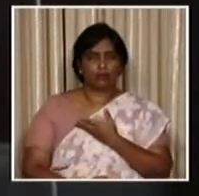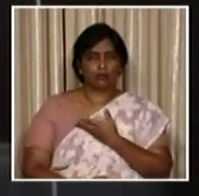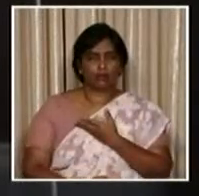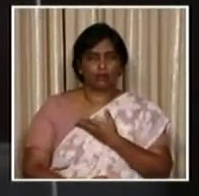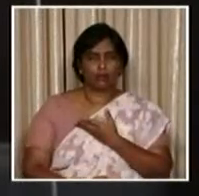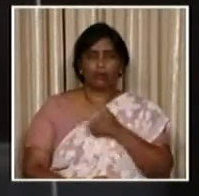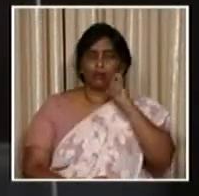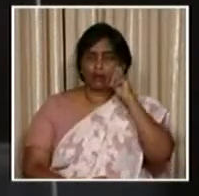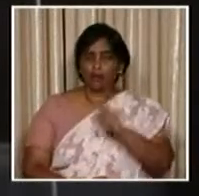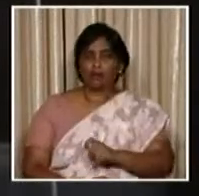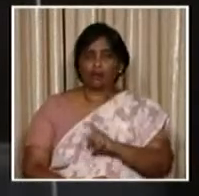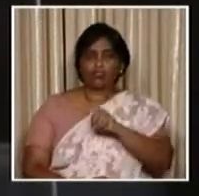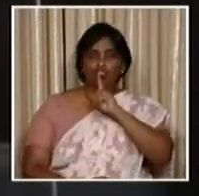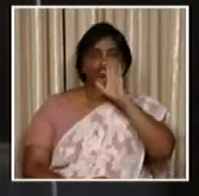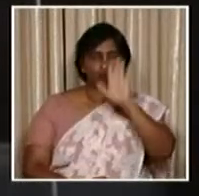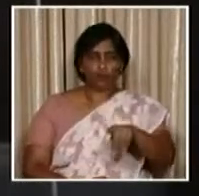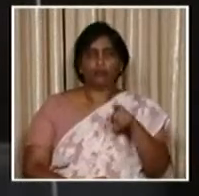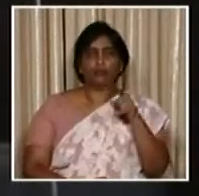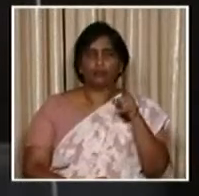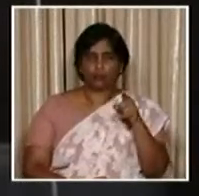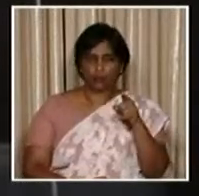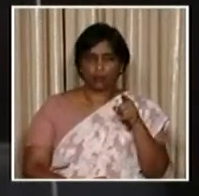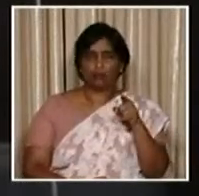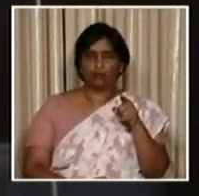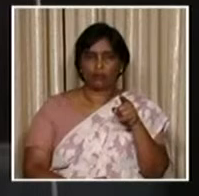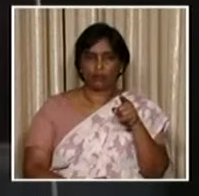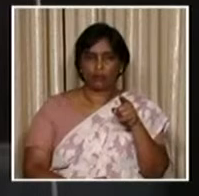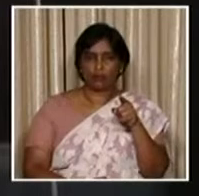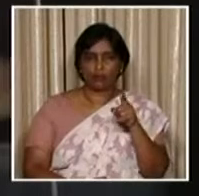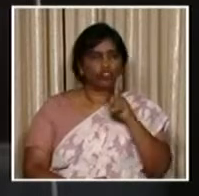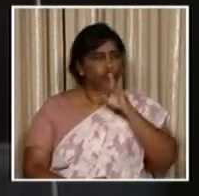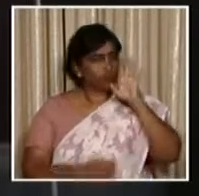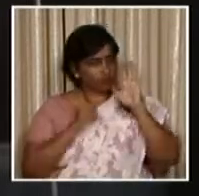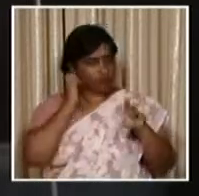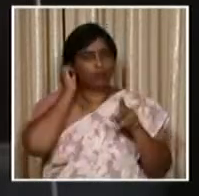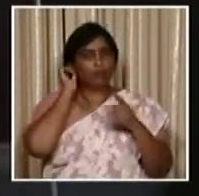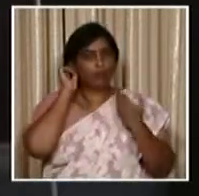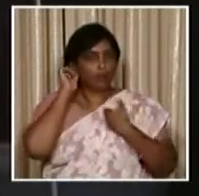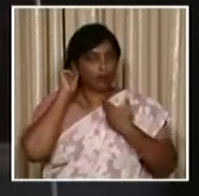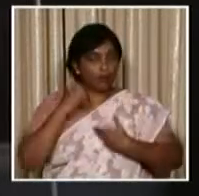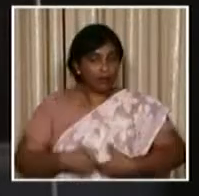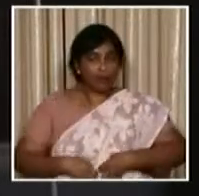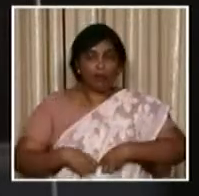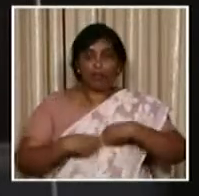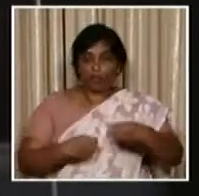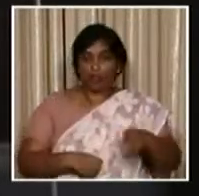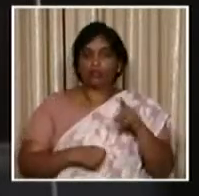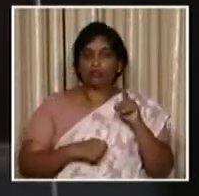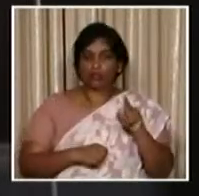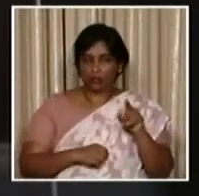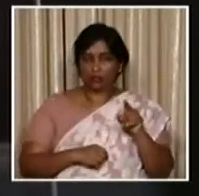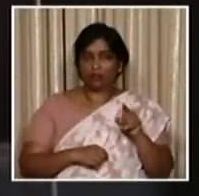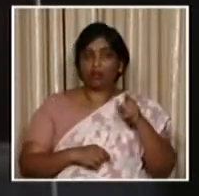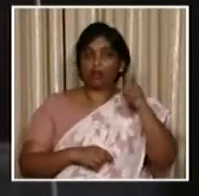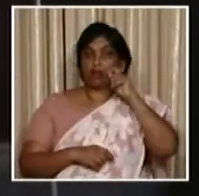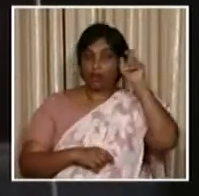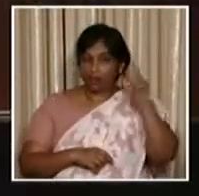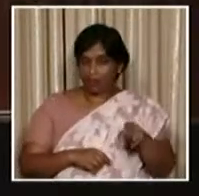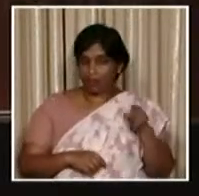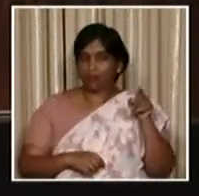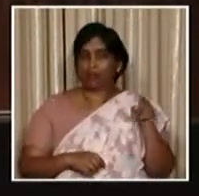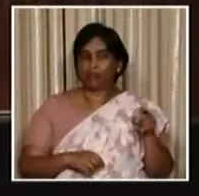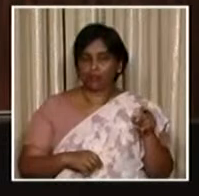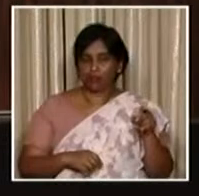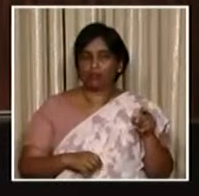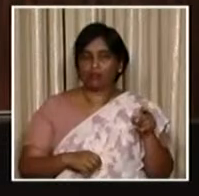මේ පුද්ගලයාට වාරි කඩේලා ඉන්න කියන්නේ කඩපියන් ඉන්න කියන්නේ මගේ බඩවැල් එළියට ආවා කියනවා මේ පුද්ගලයා